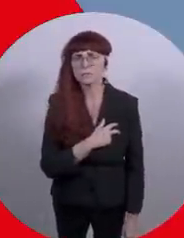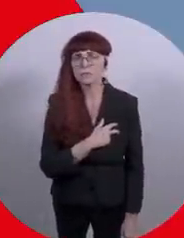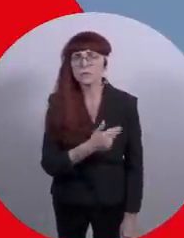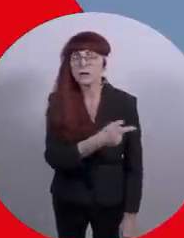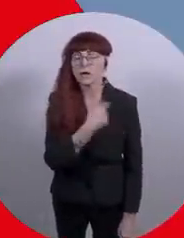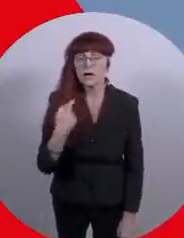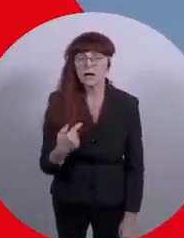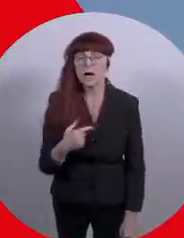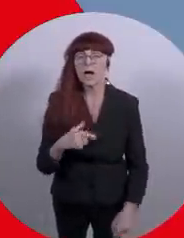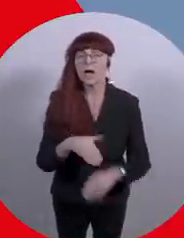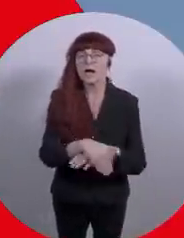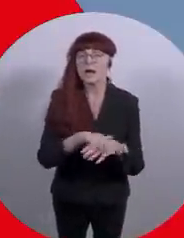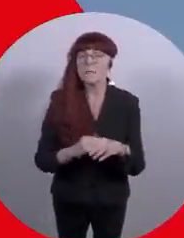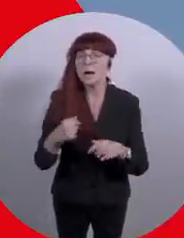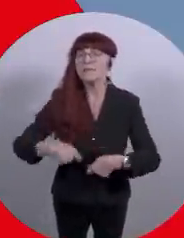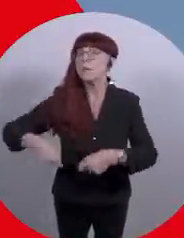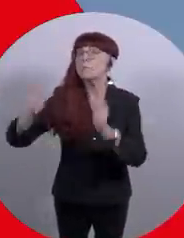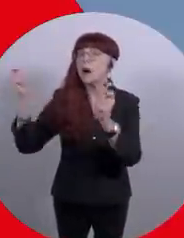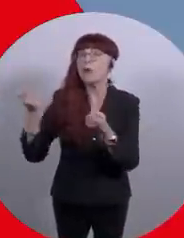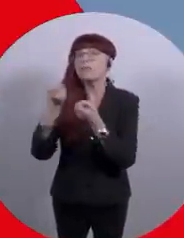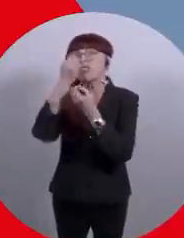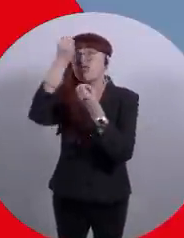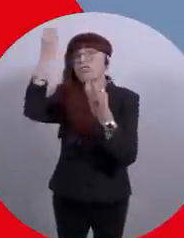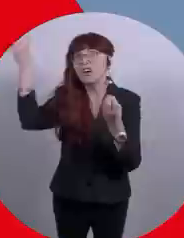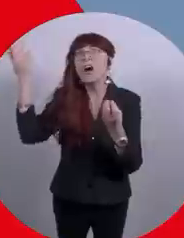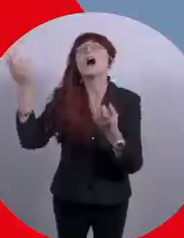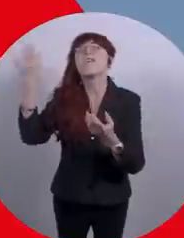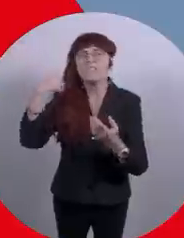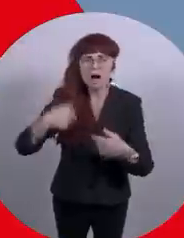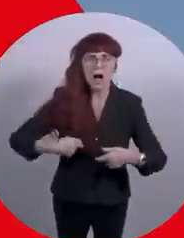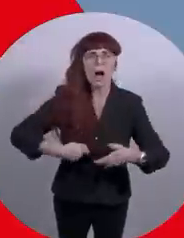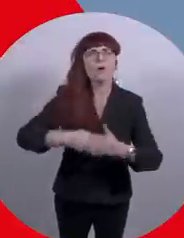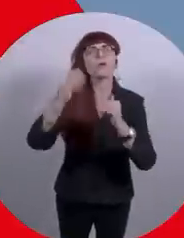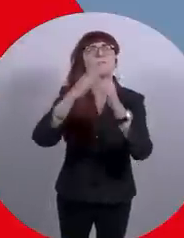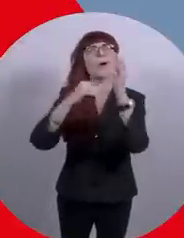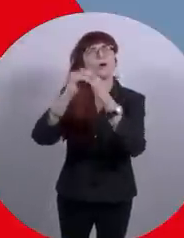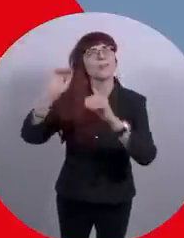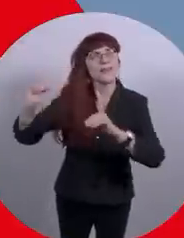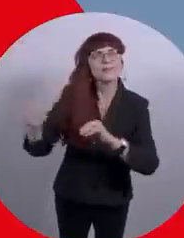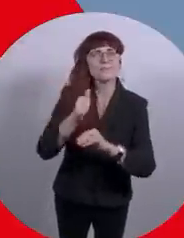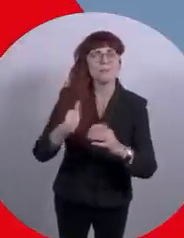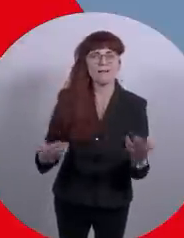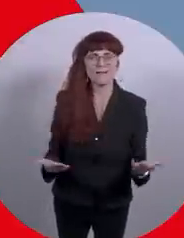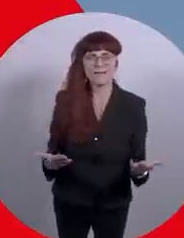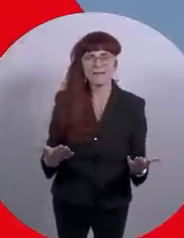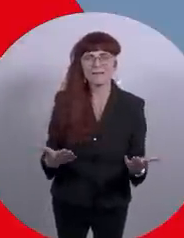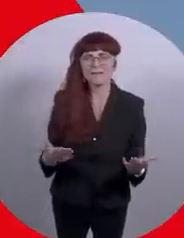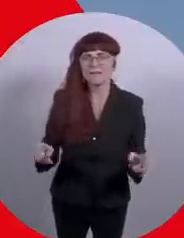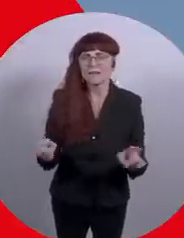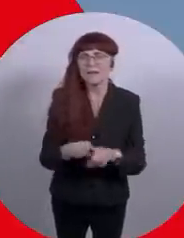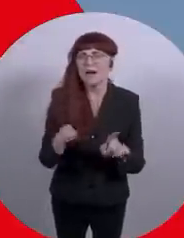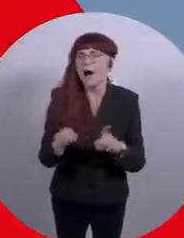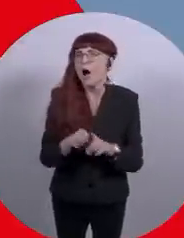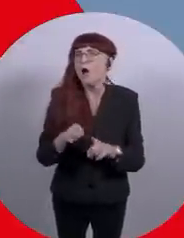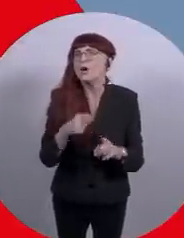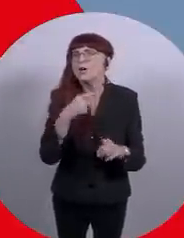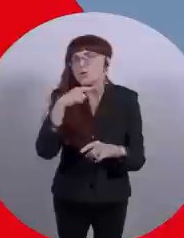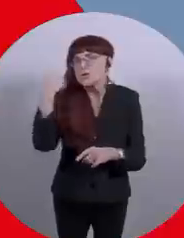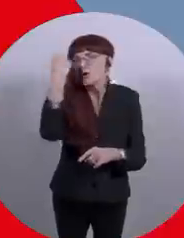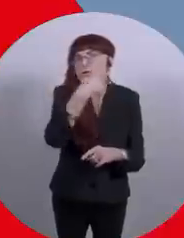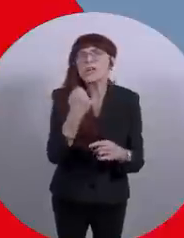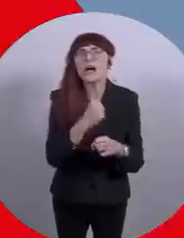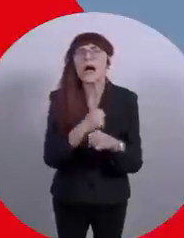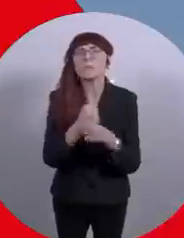gemeindebauer Luftschloss bis wir er am gebaut haben war nicht schon der Illusion bis wir